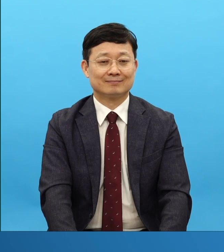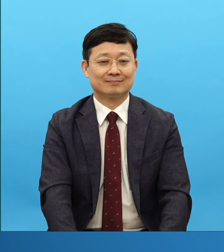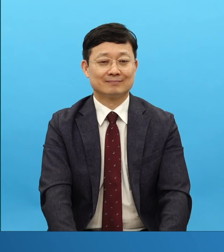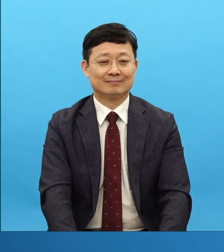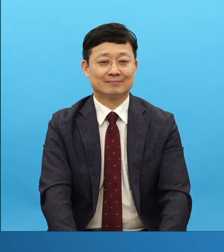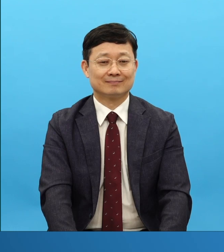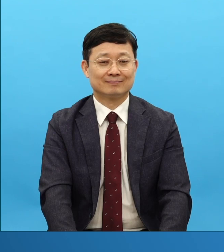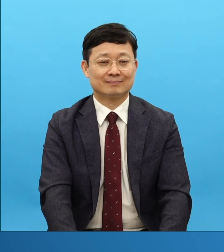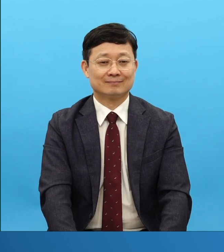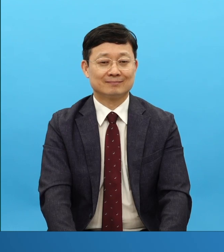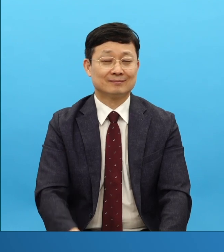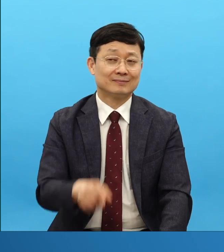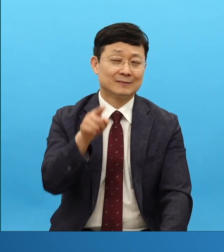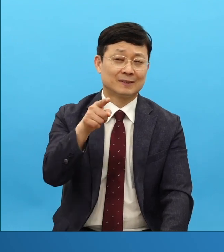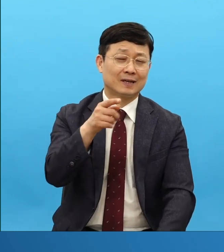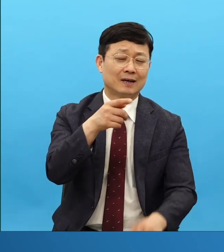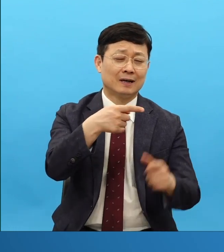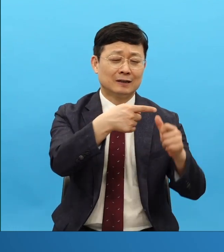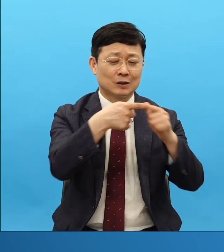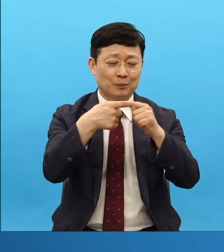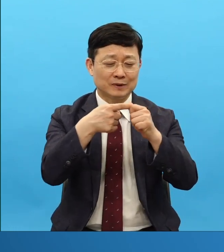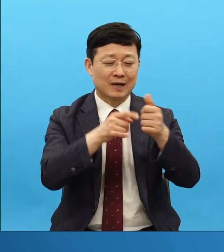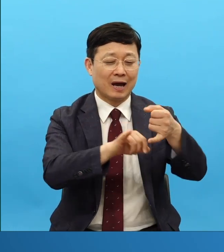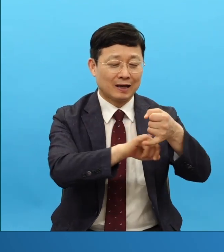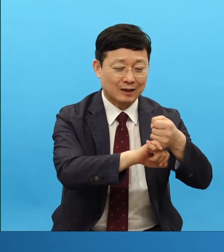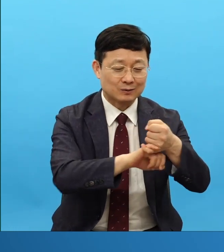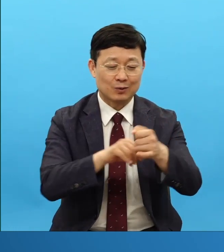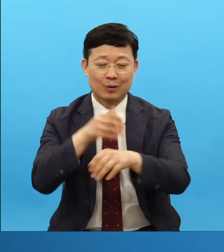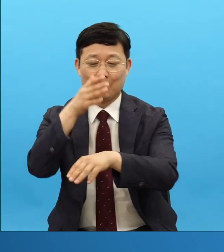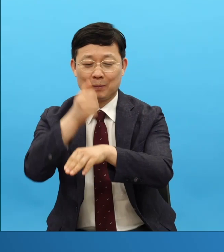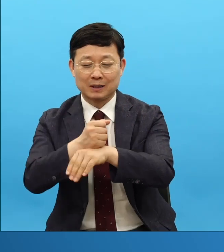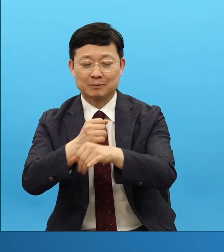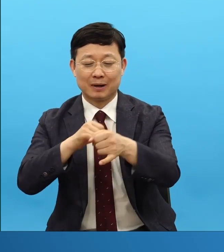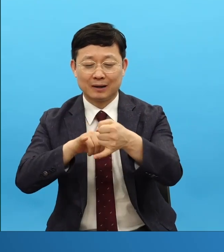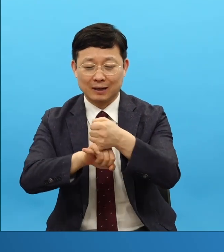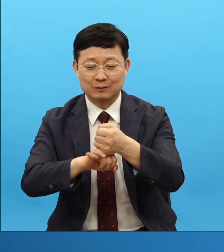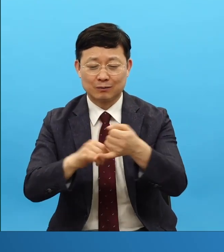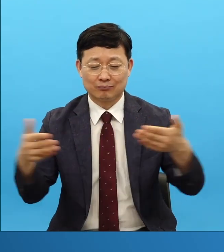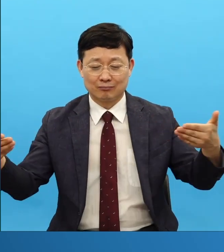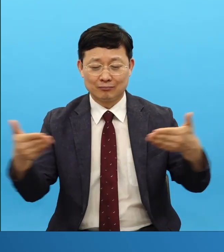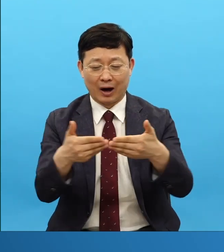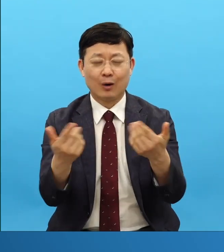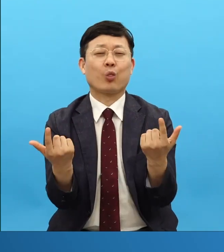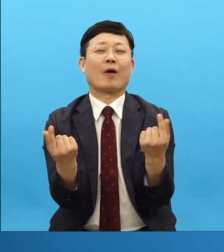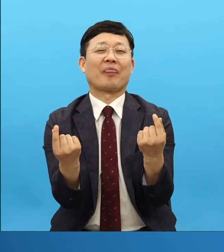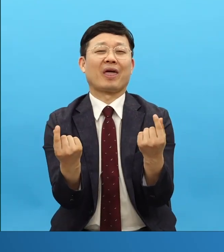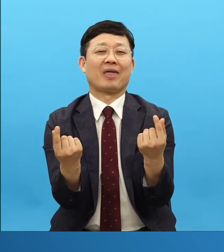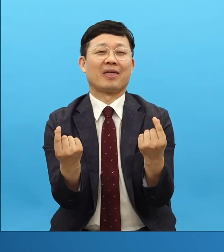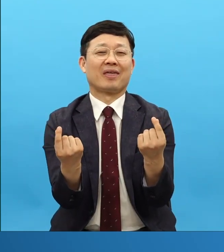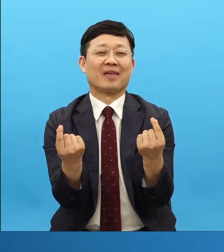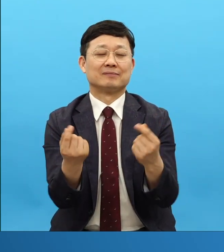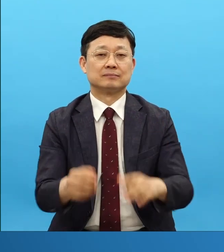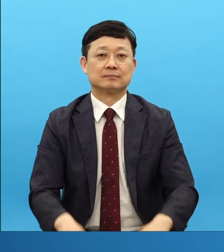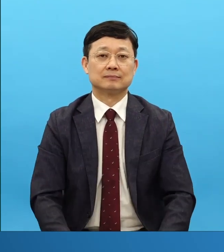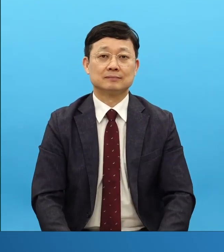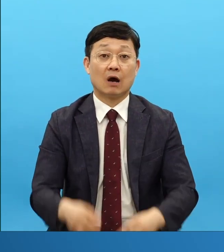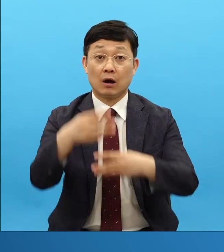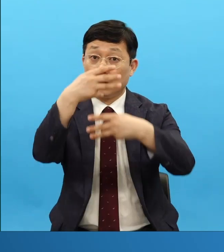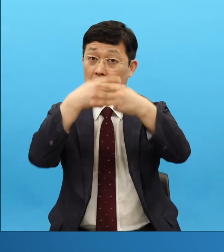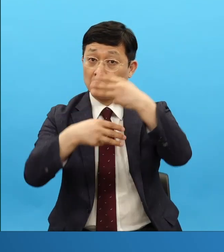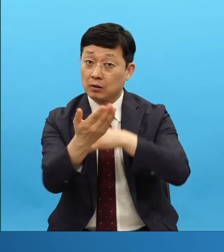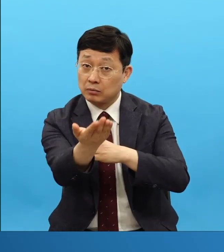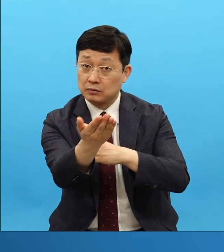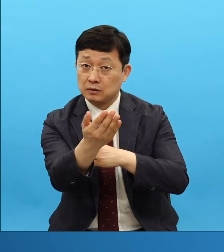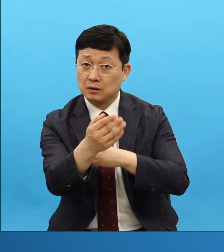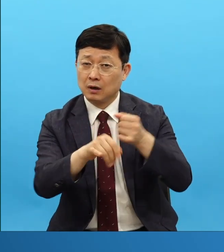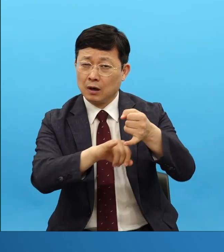첫 번째 약속이요. 마지막 약속이에요. It is the first and last promise. 그래서 우리 렘넌트들에게 반드시